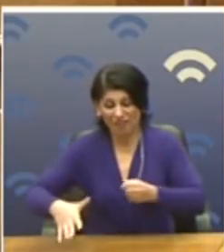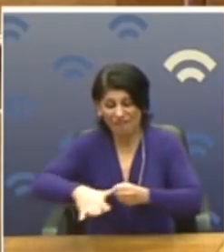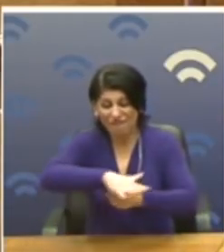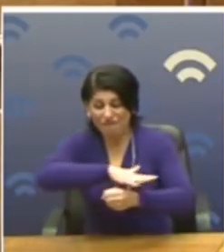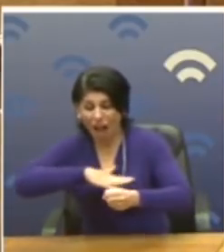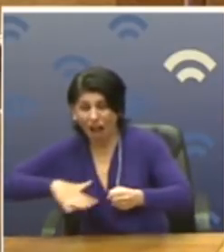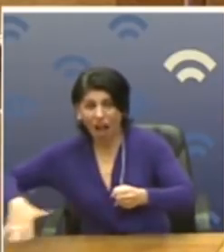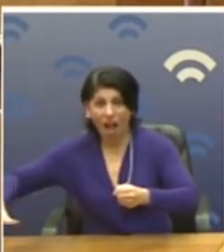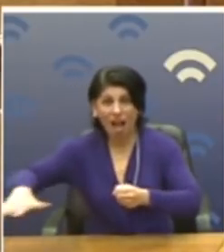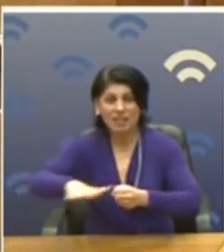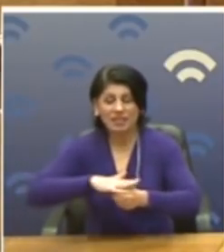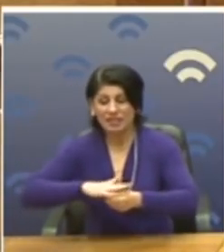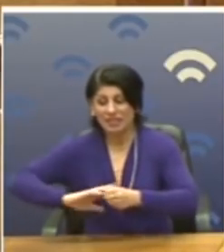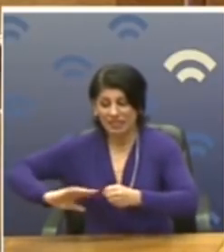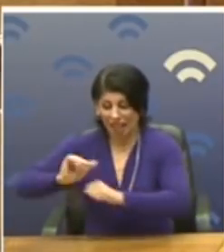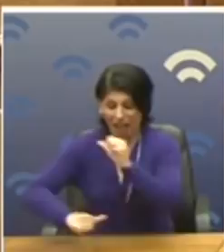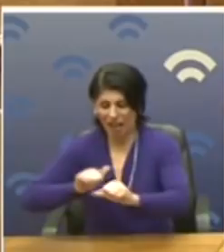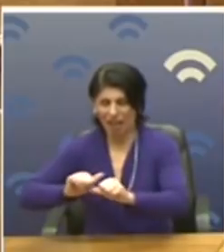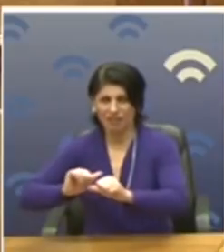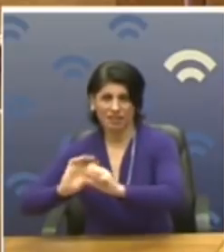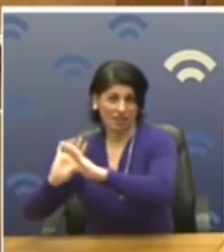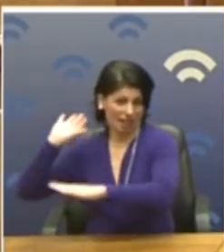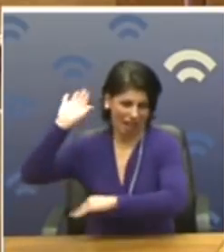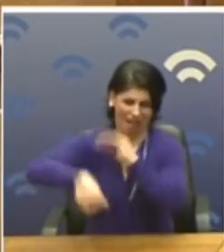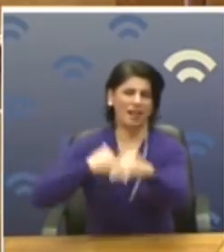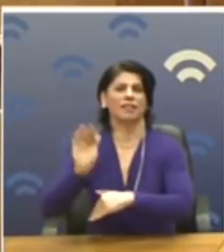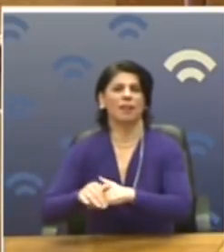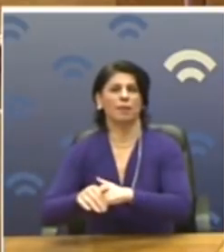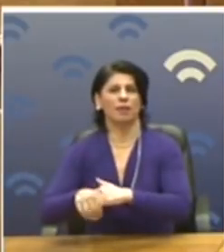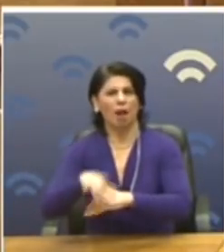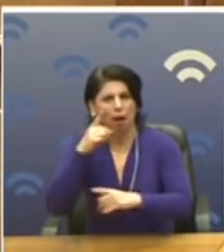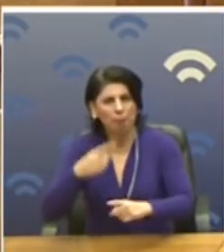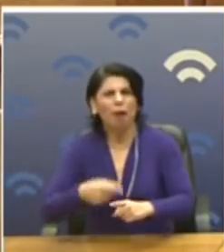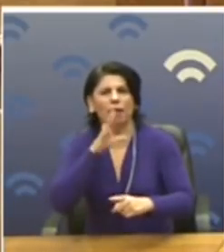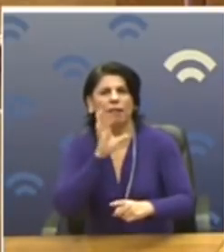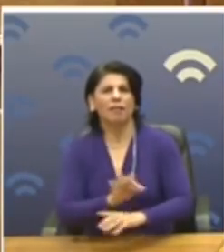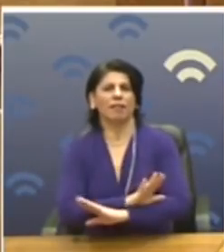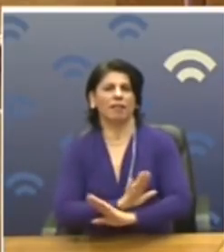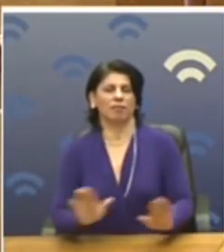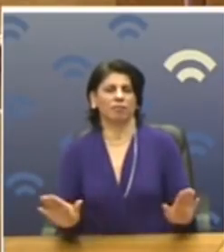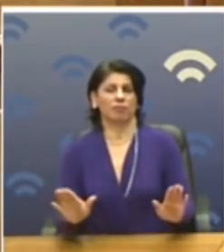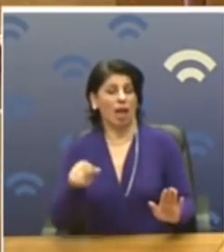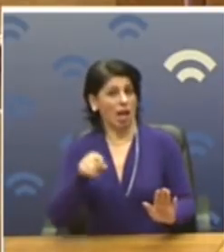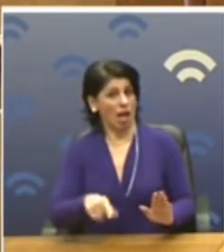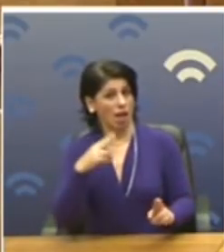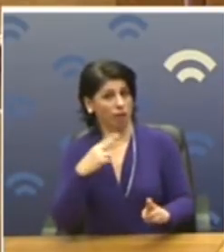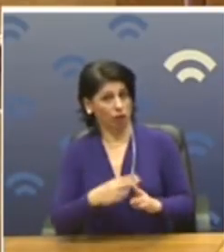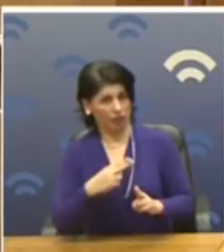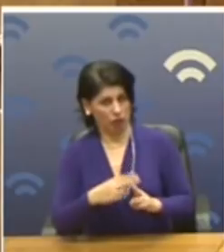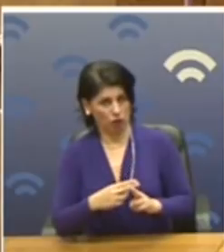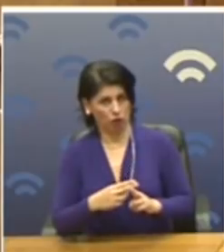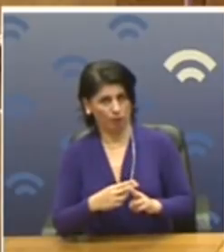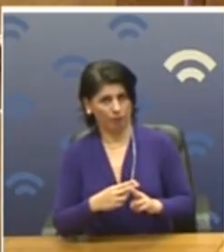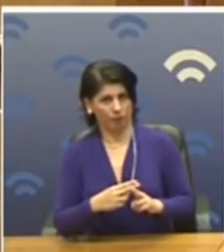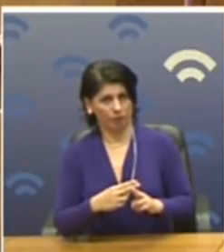αλλάζει, εκβάθρον ανατρέπεται. Έτσι απλά και ειλικρινά. Αυτό όμως που κυρίως